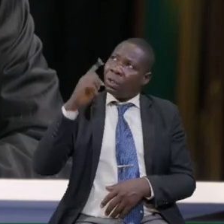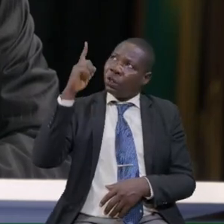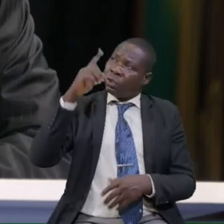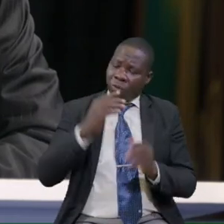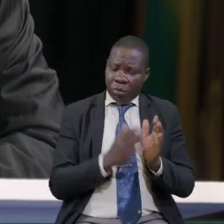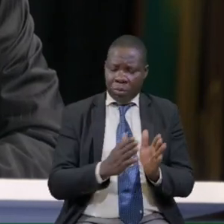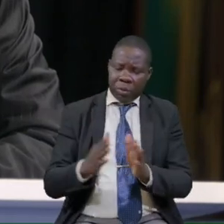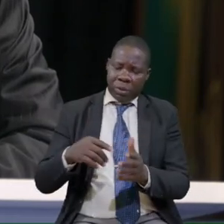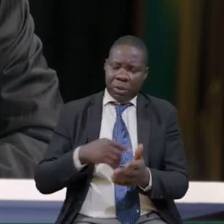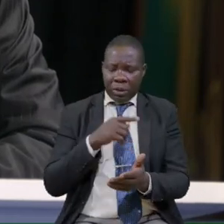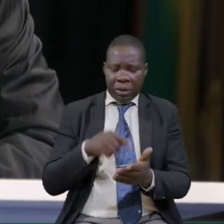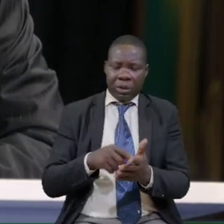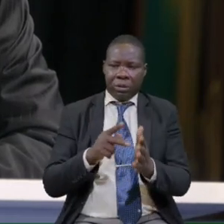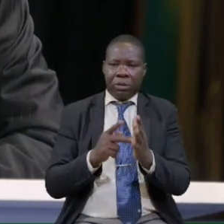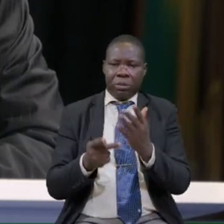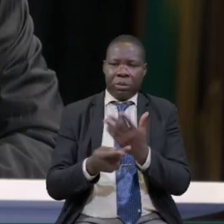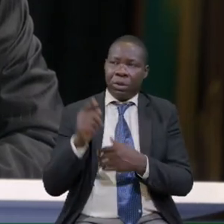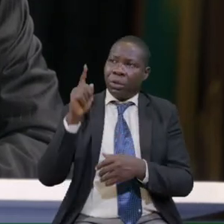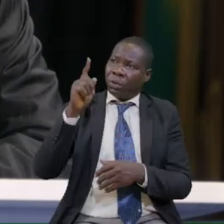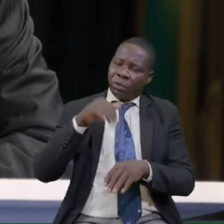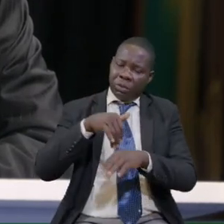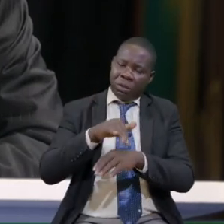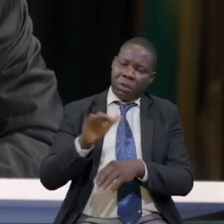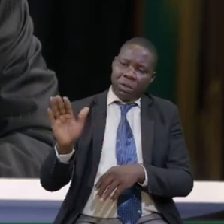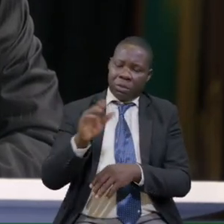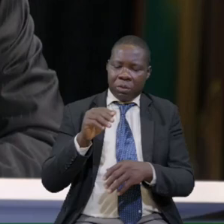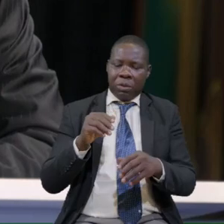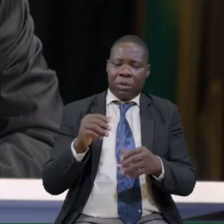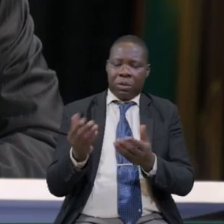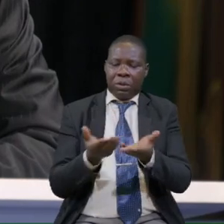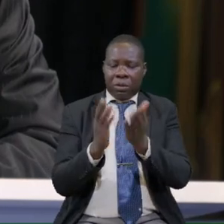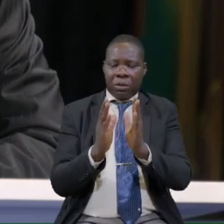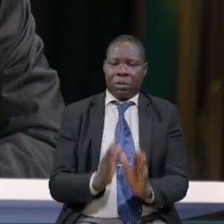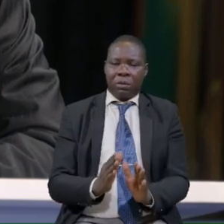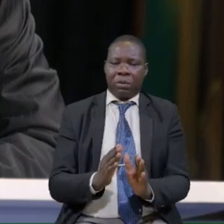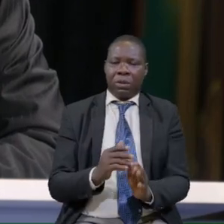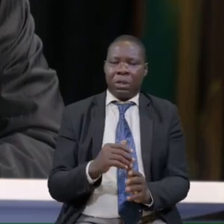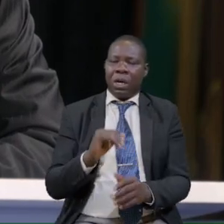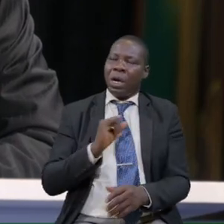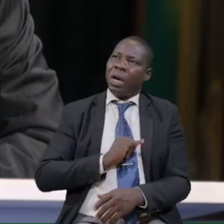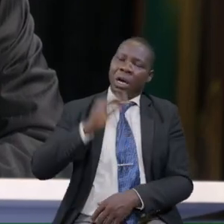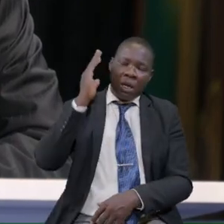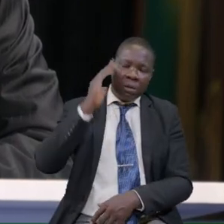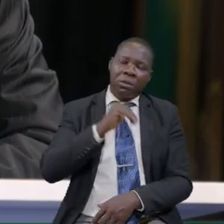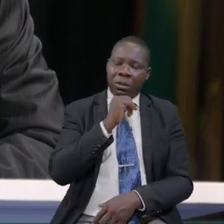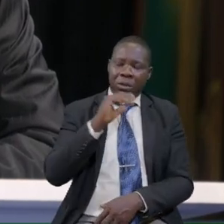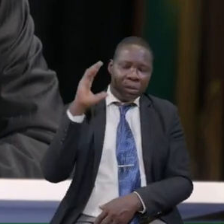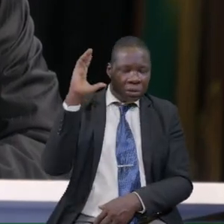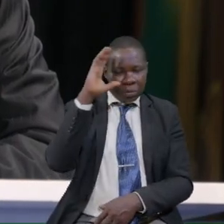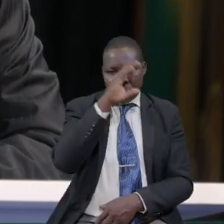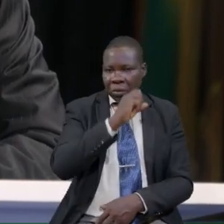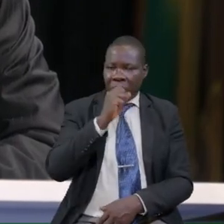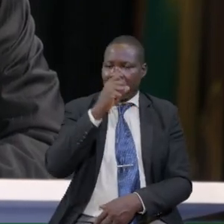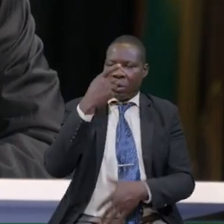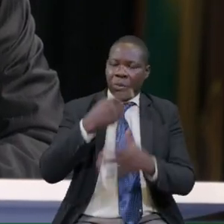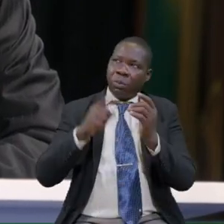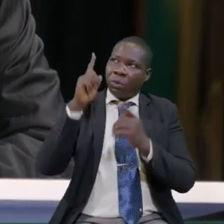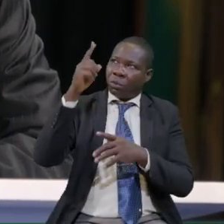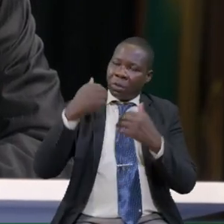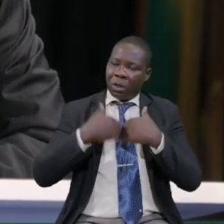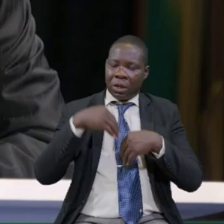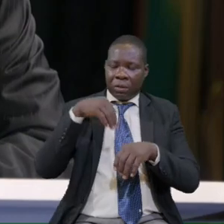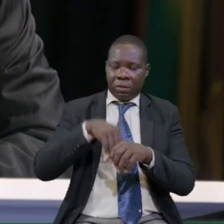que tu as organisé ce programme. Tu as envoyé ton messager. Je ne vais pas rater ce que tu as pour